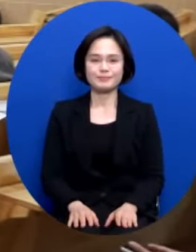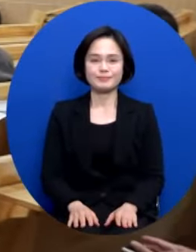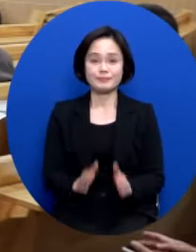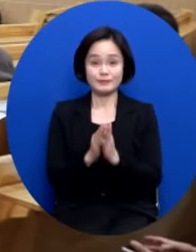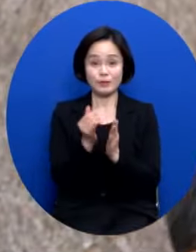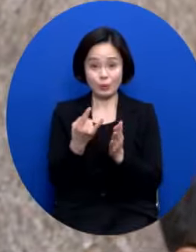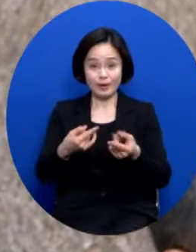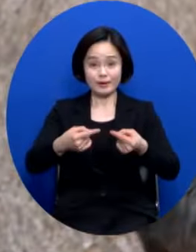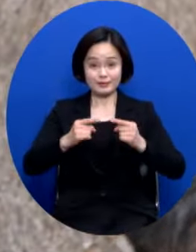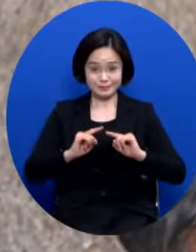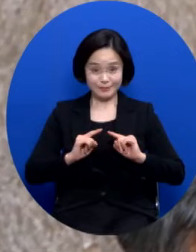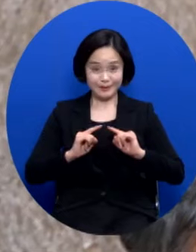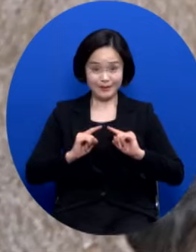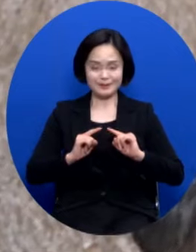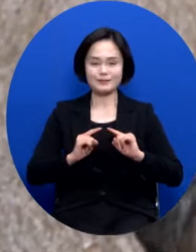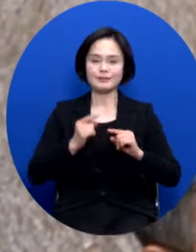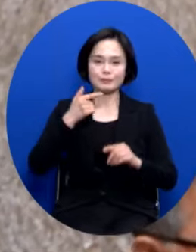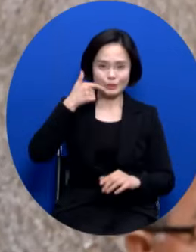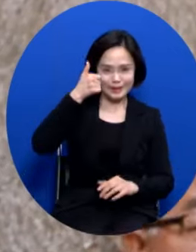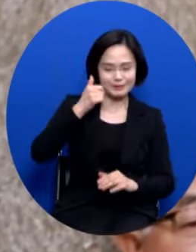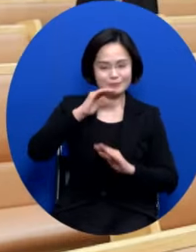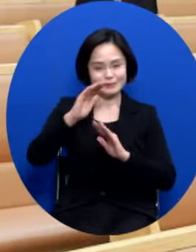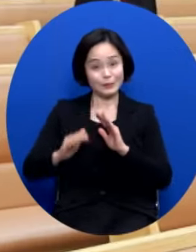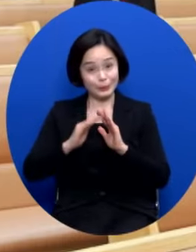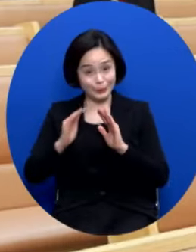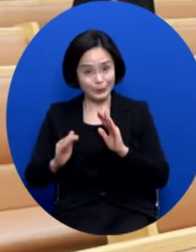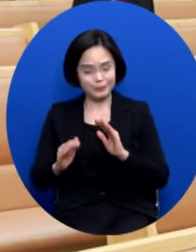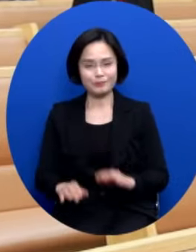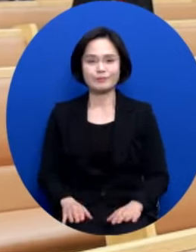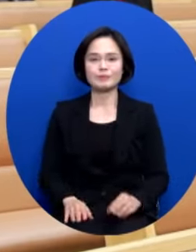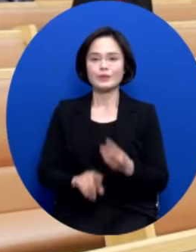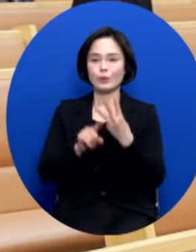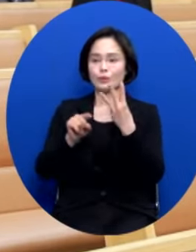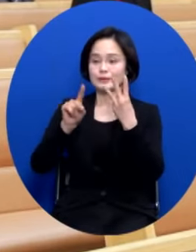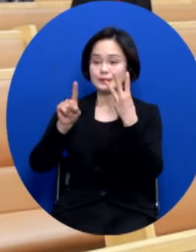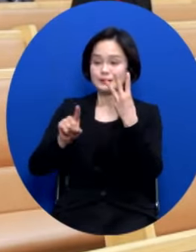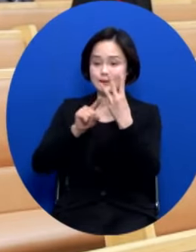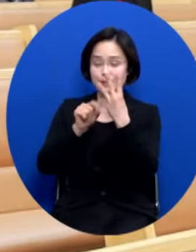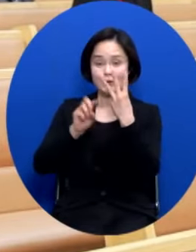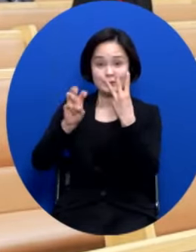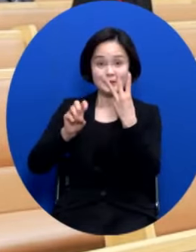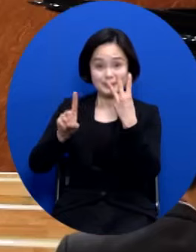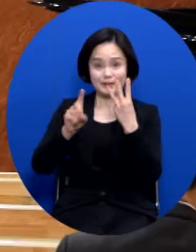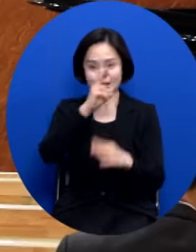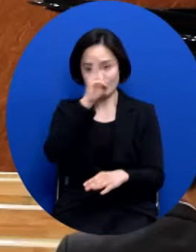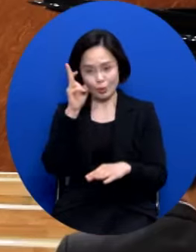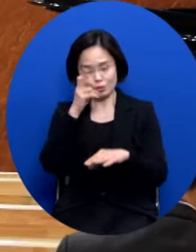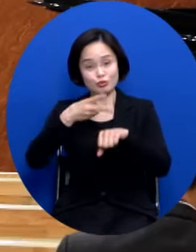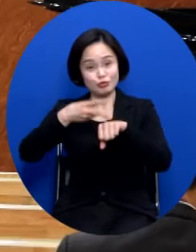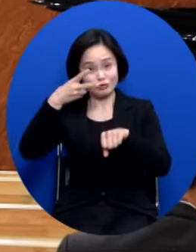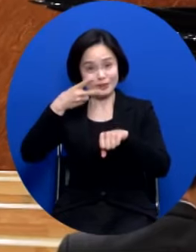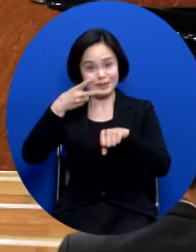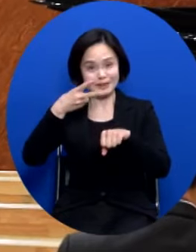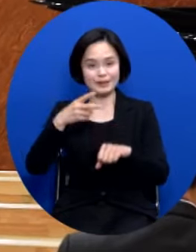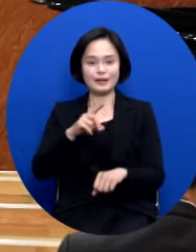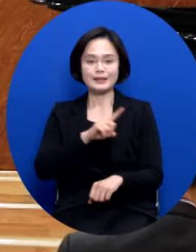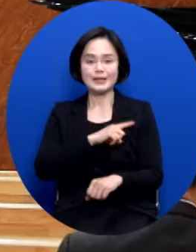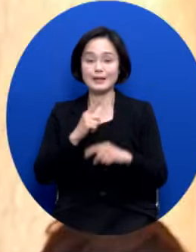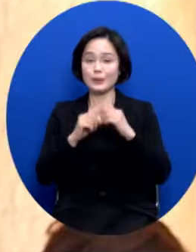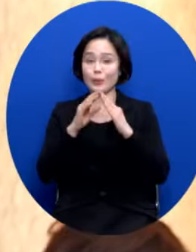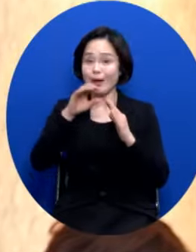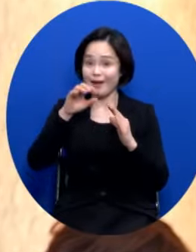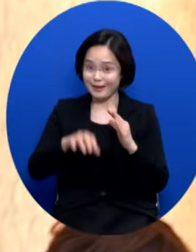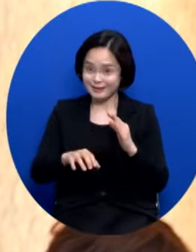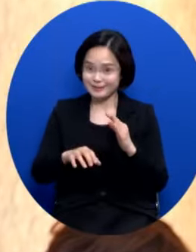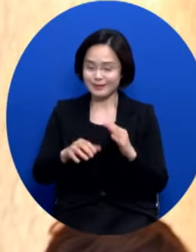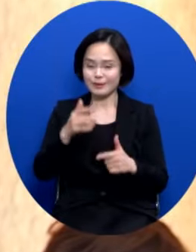기도회에 참석한 목회자와 성도들은 오는 31일 주일 오후 2시 새 목포 제일교회에서 2024년